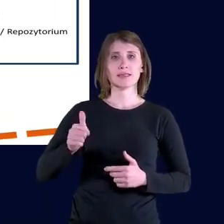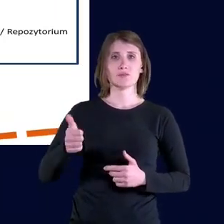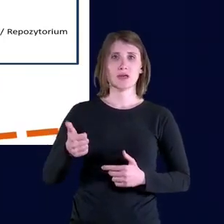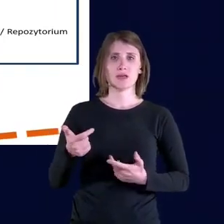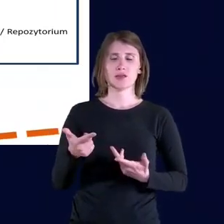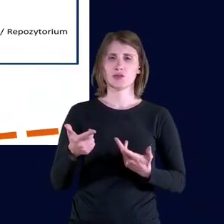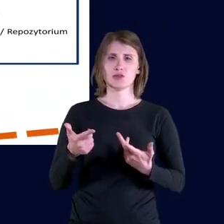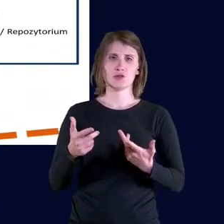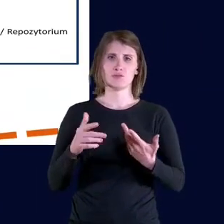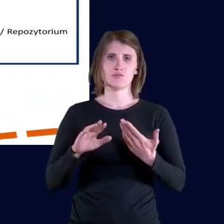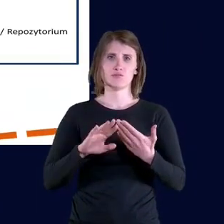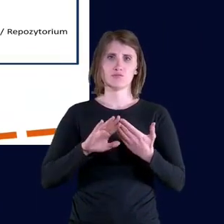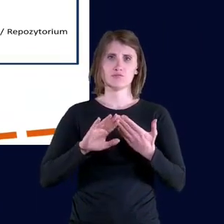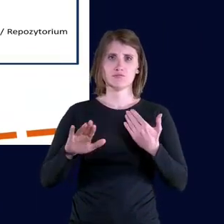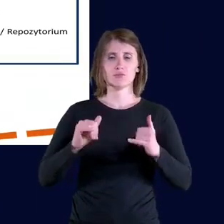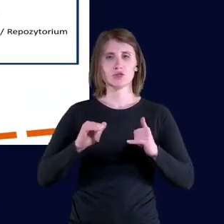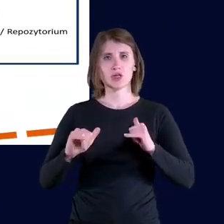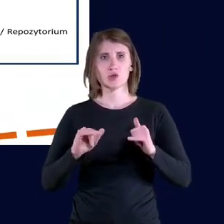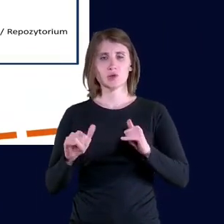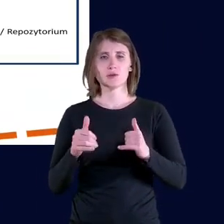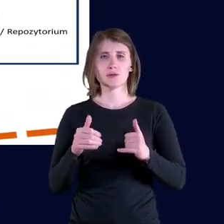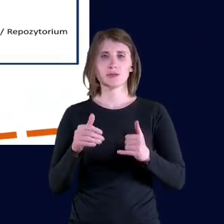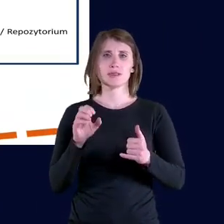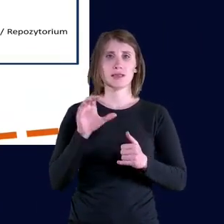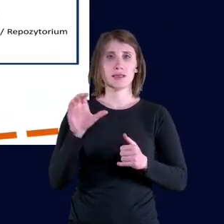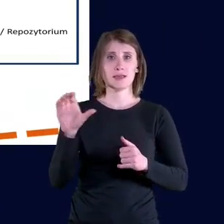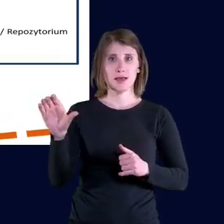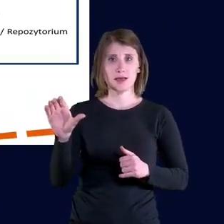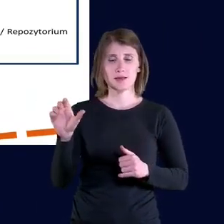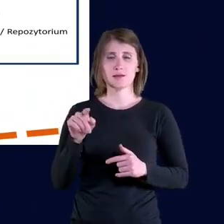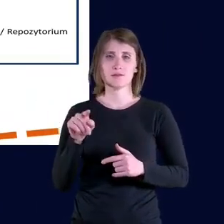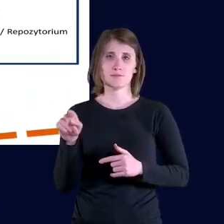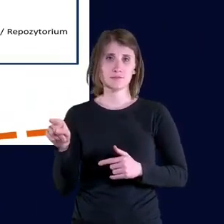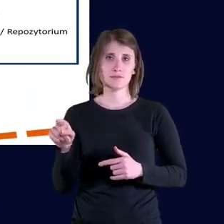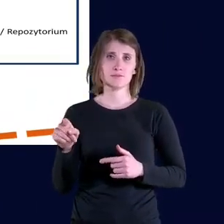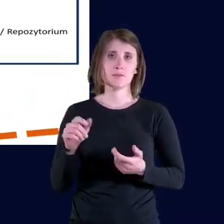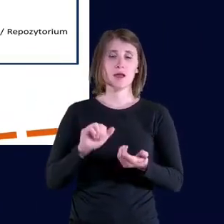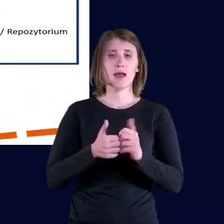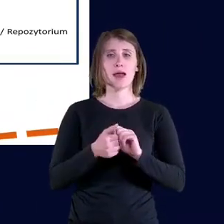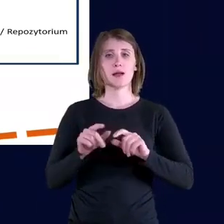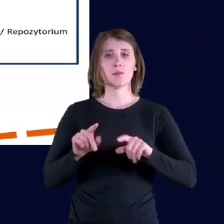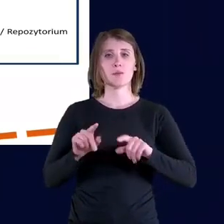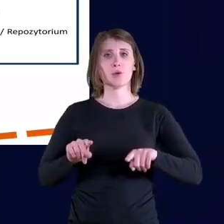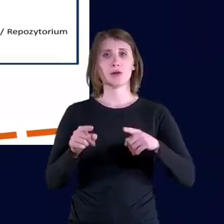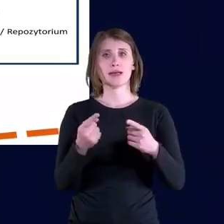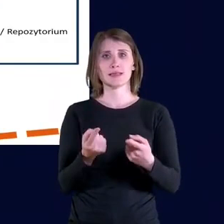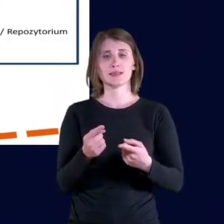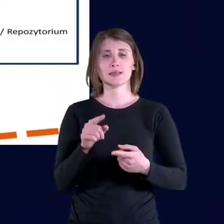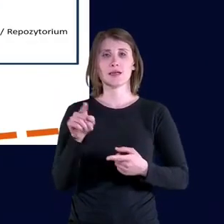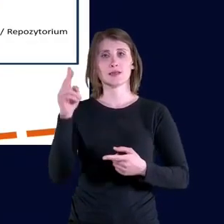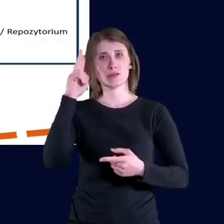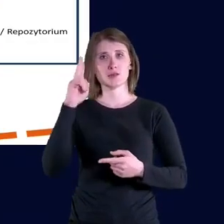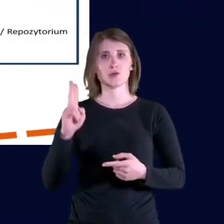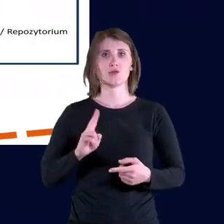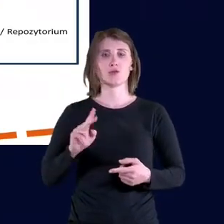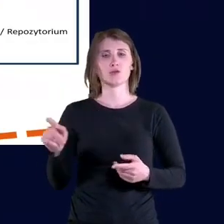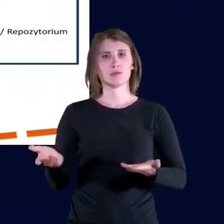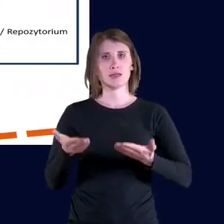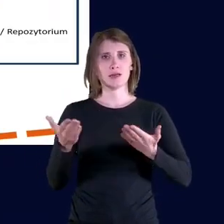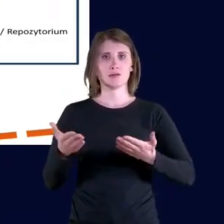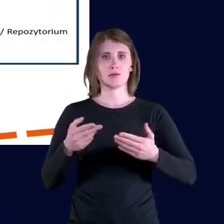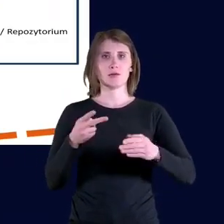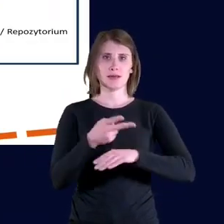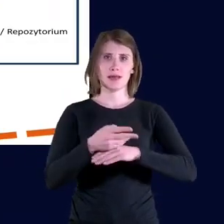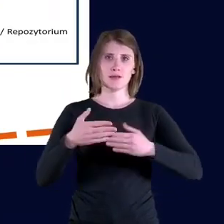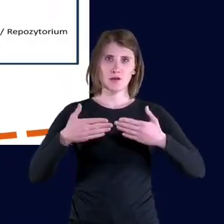związanymi z zarządzaniem danymi poczuł albo organizacjami i instytucjami promujących